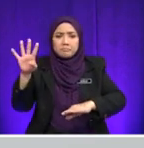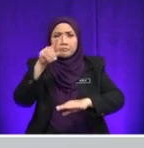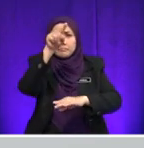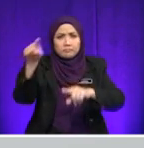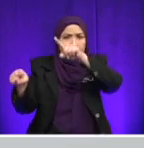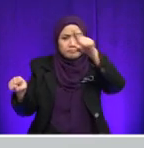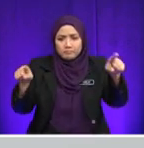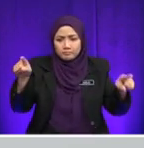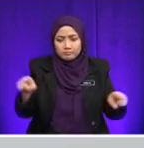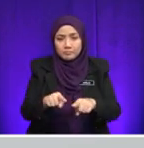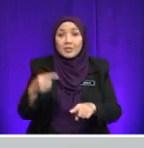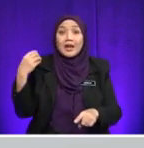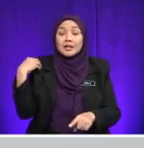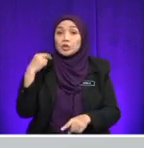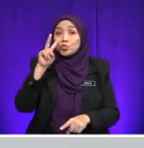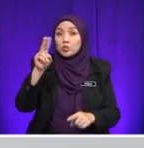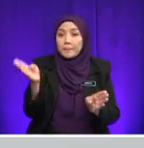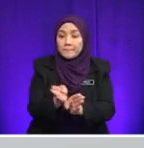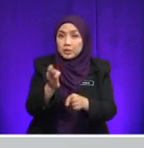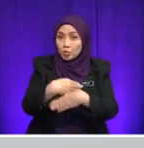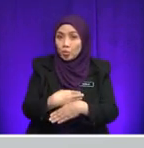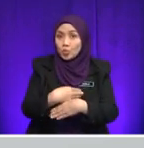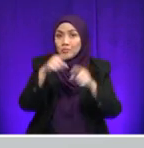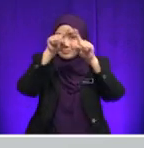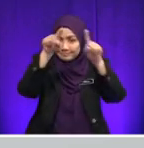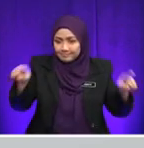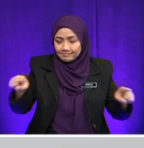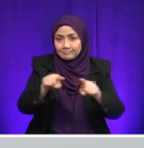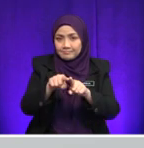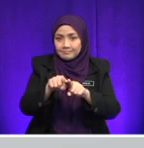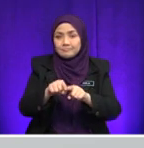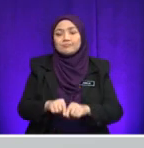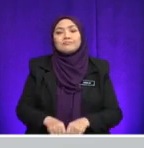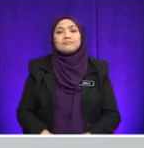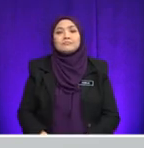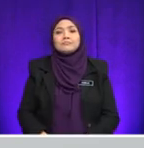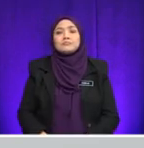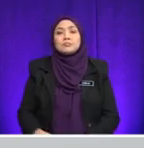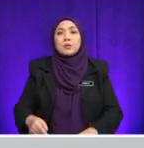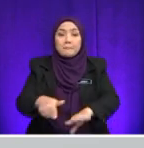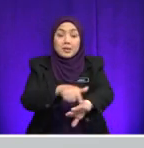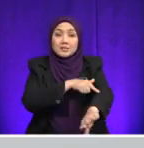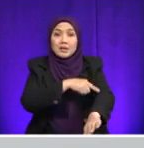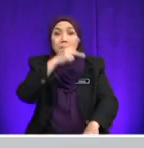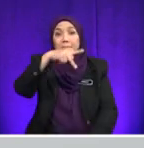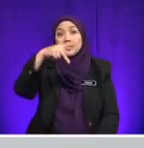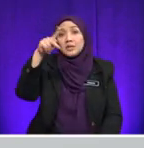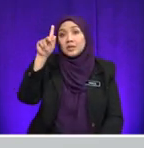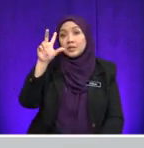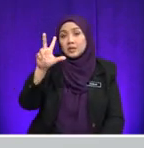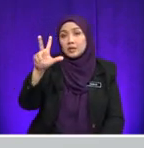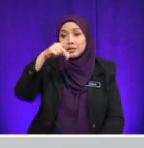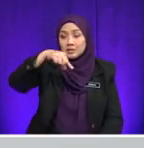ada dua bentuk segitiga dan diberikan panjang sisi PQ 8